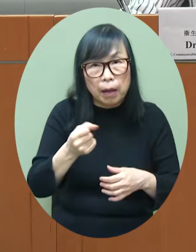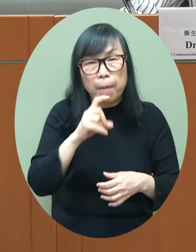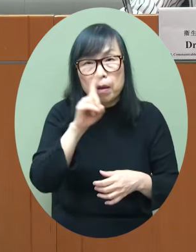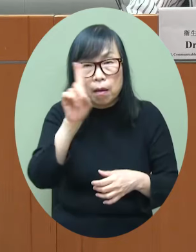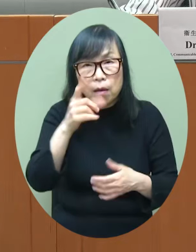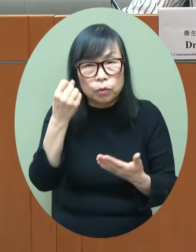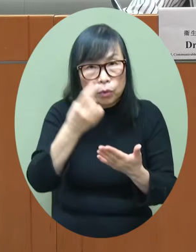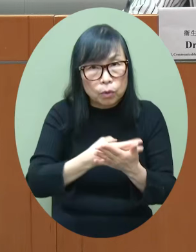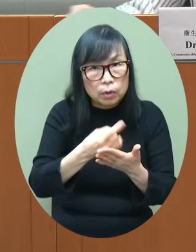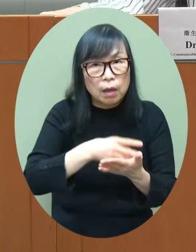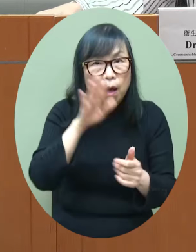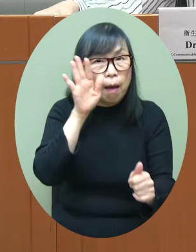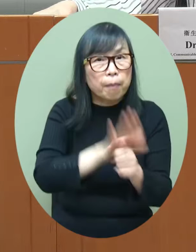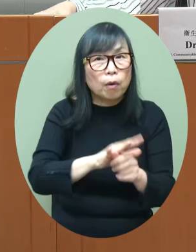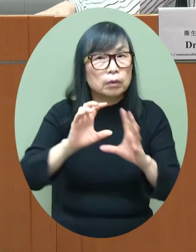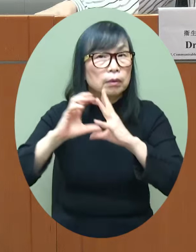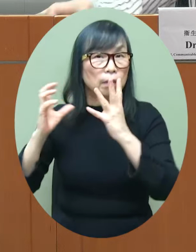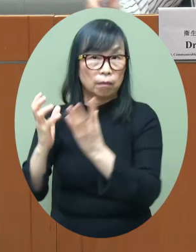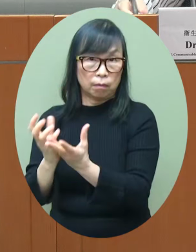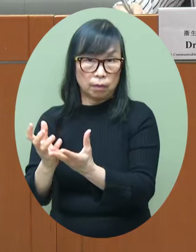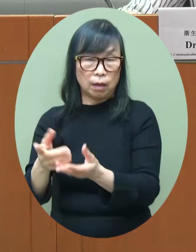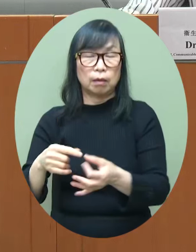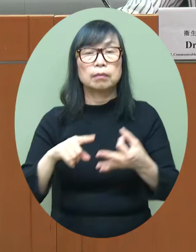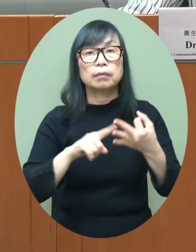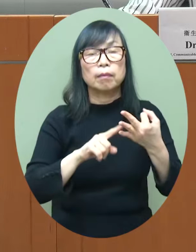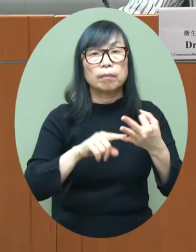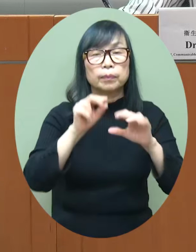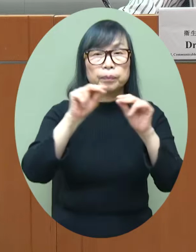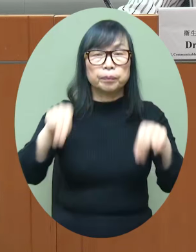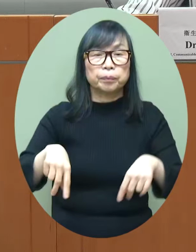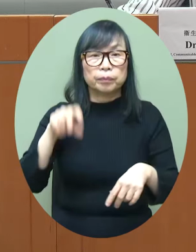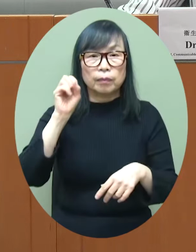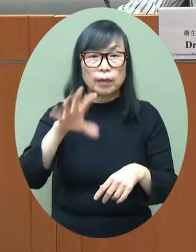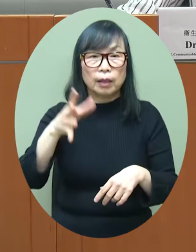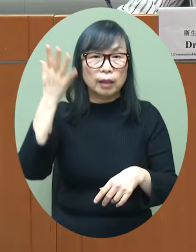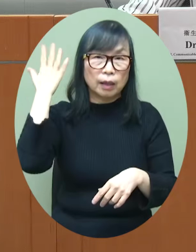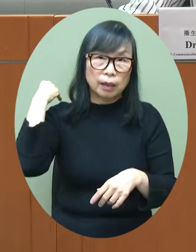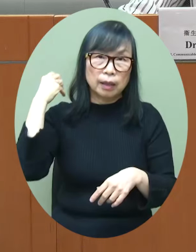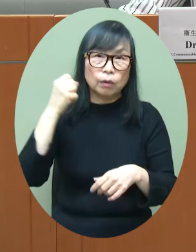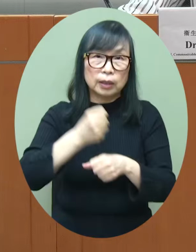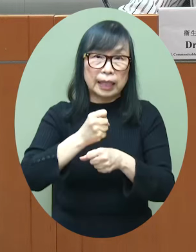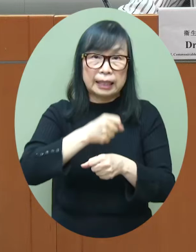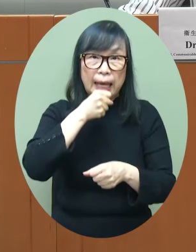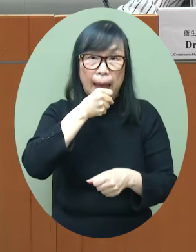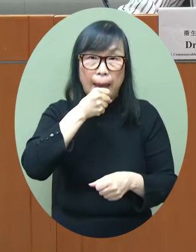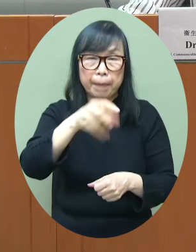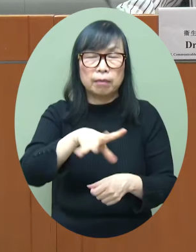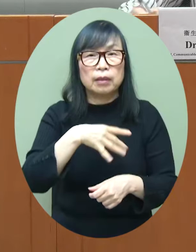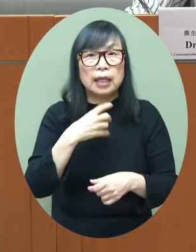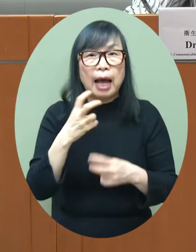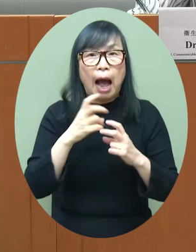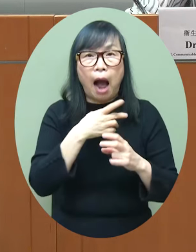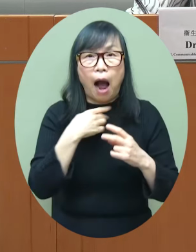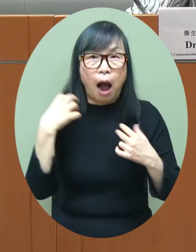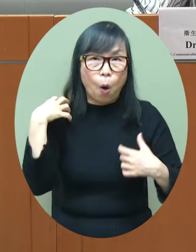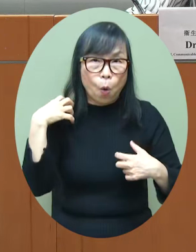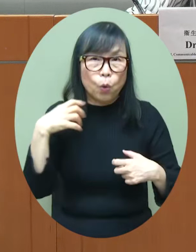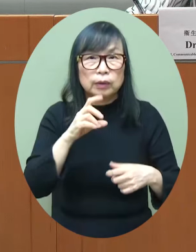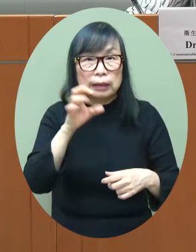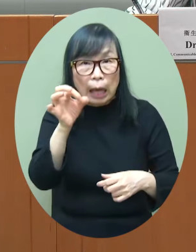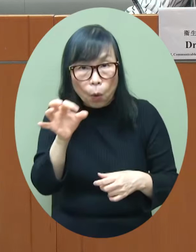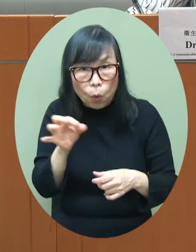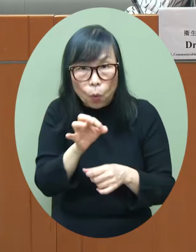可以幫到呢類人群咧？第三條問題想問翻，即係尋日都有行家問過，即係個喉痘嘅問題啦。咁 CHP 就相